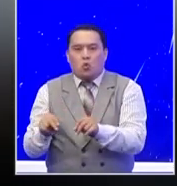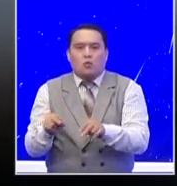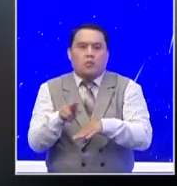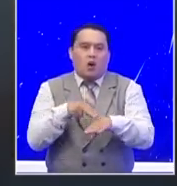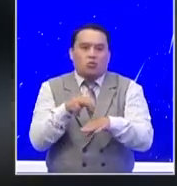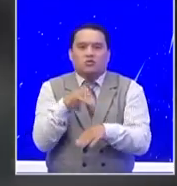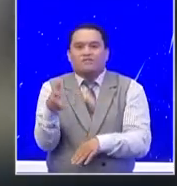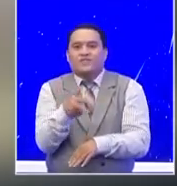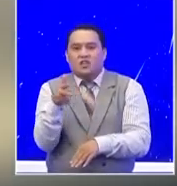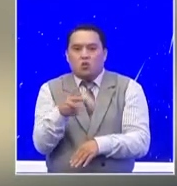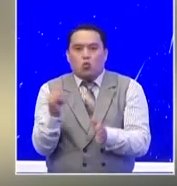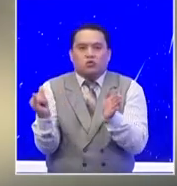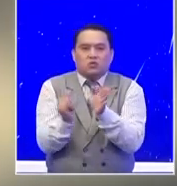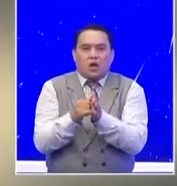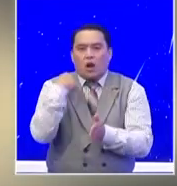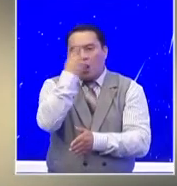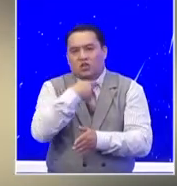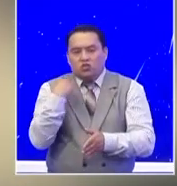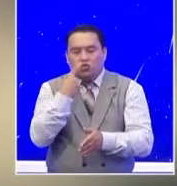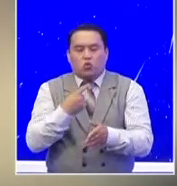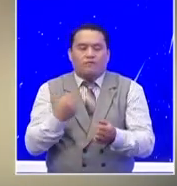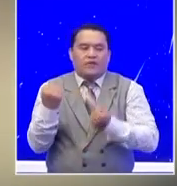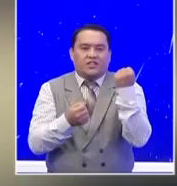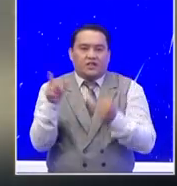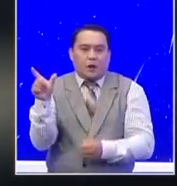изучают видео и устанавливают личность водителя.